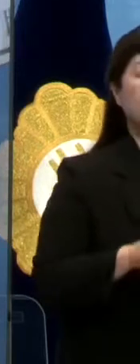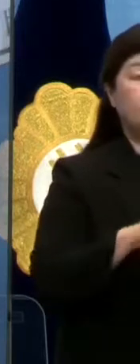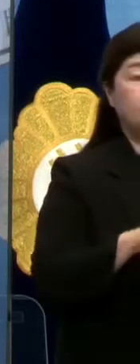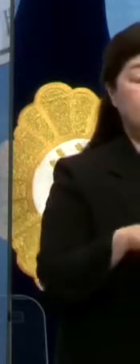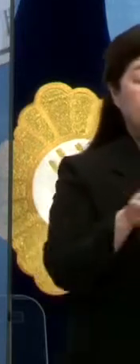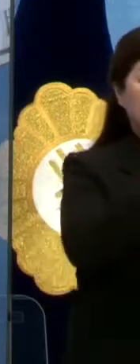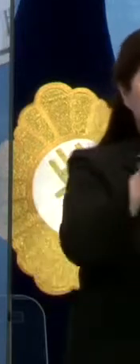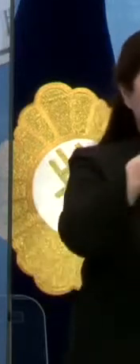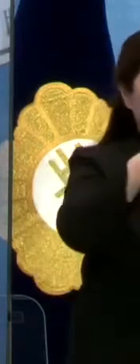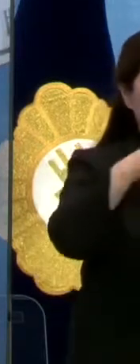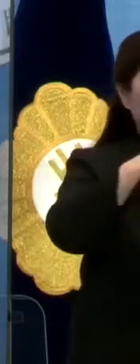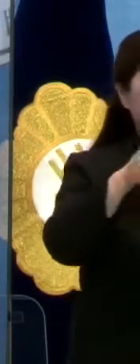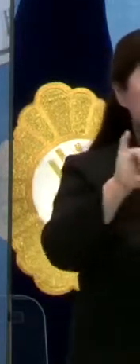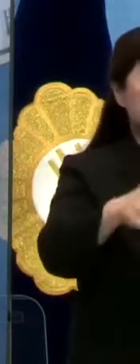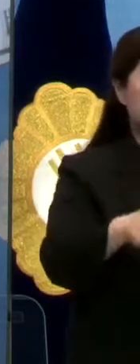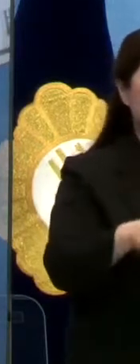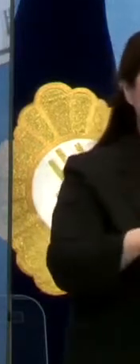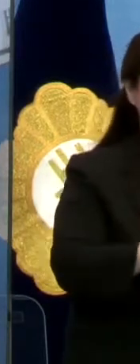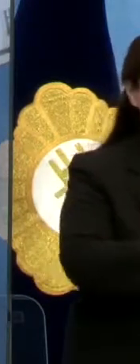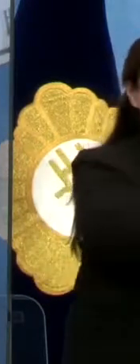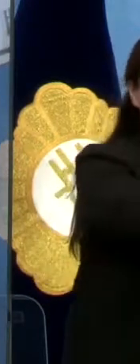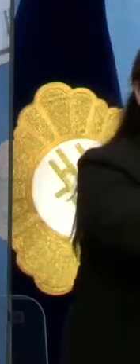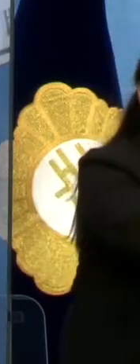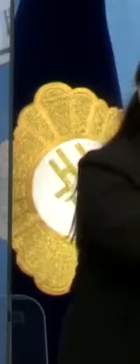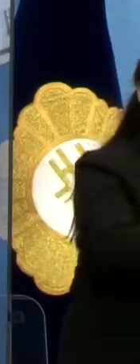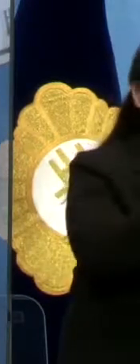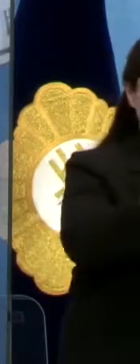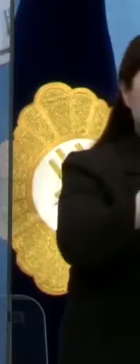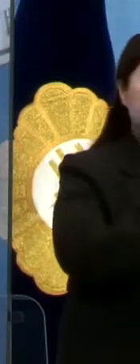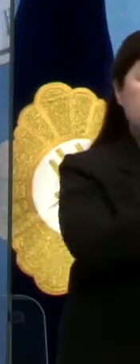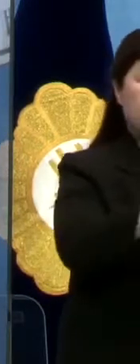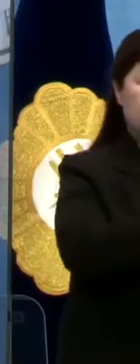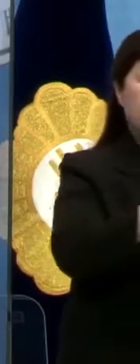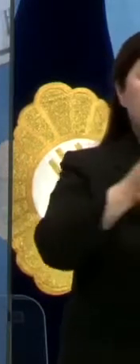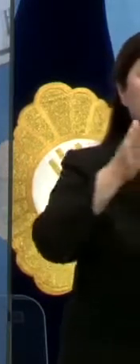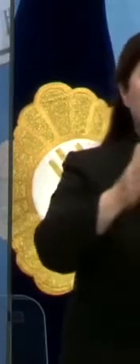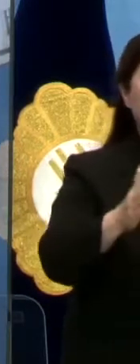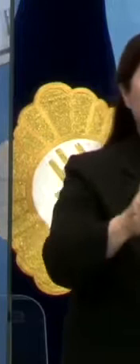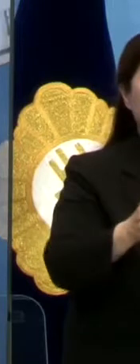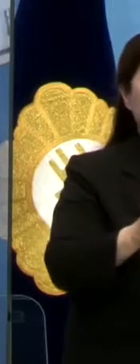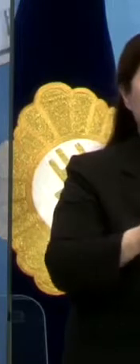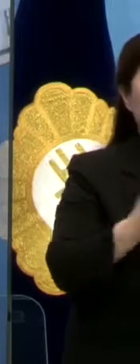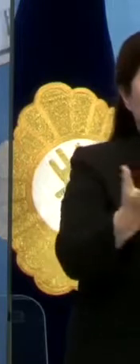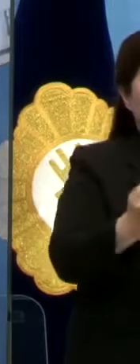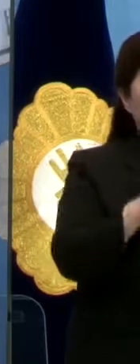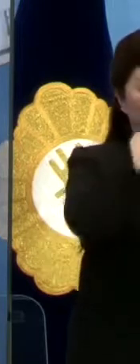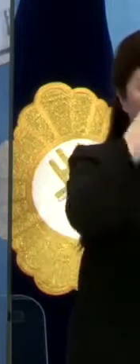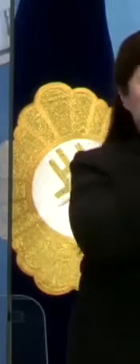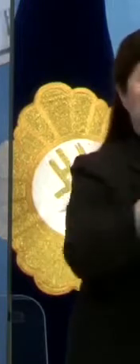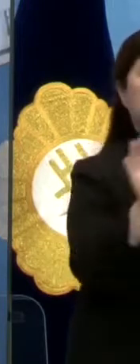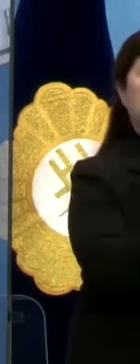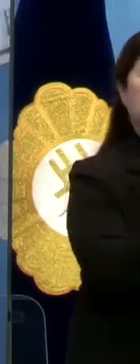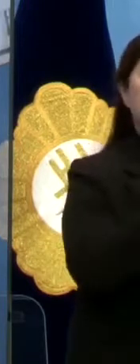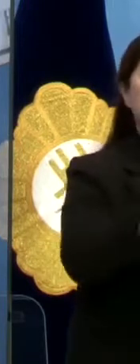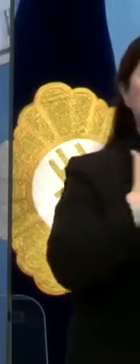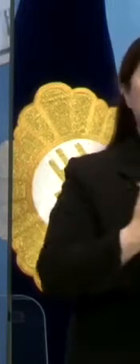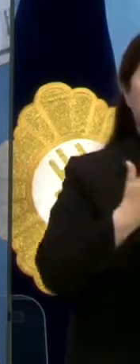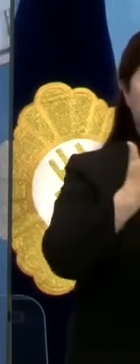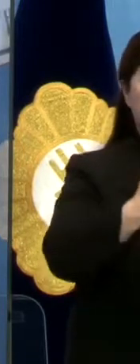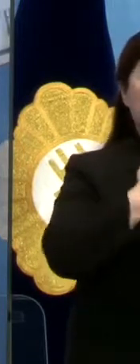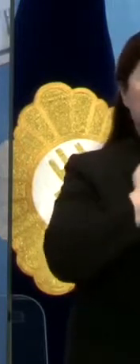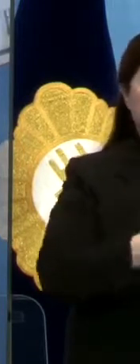마리안 마가렛이라고 소록도에서 43년간 한센병 환자들을 도와서 봉사